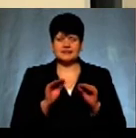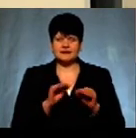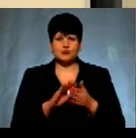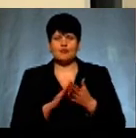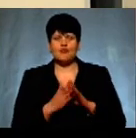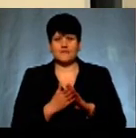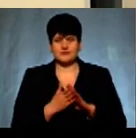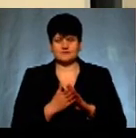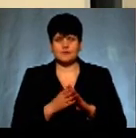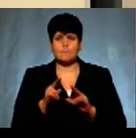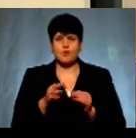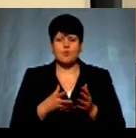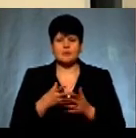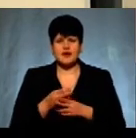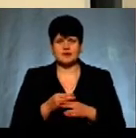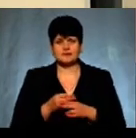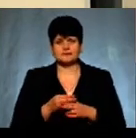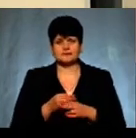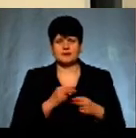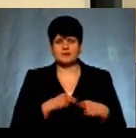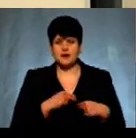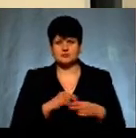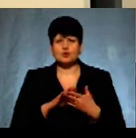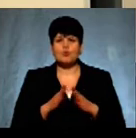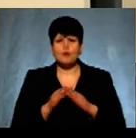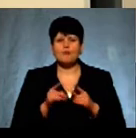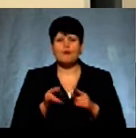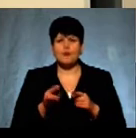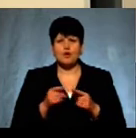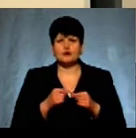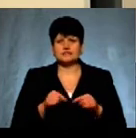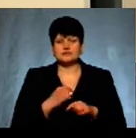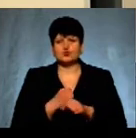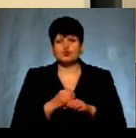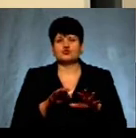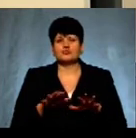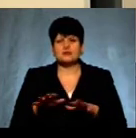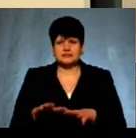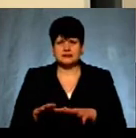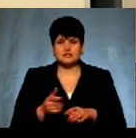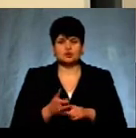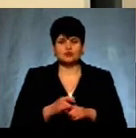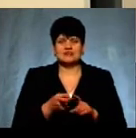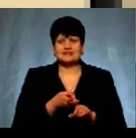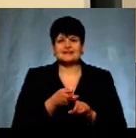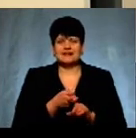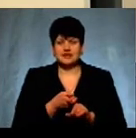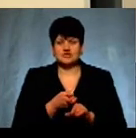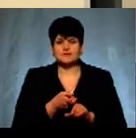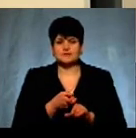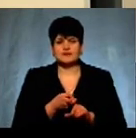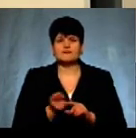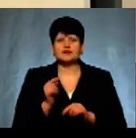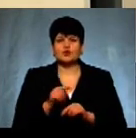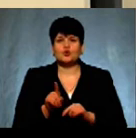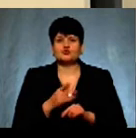умов по оплаті праці, умов по самій організації робочого місця. Тобто дуже залежить цього від того,